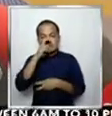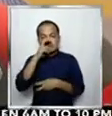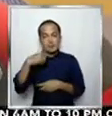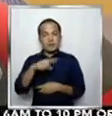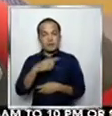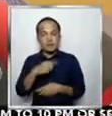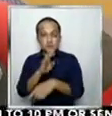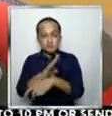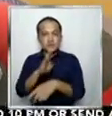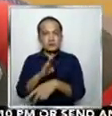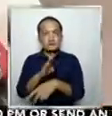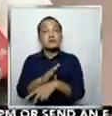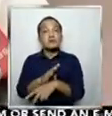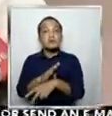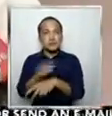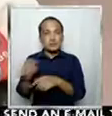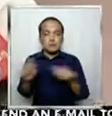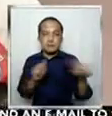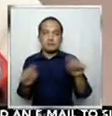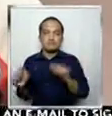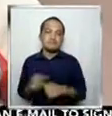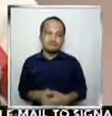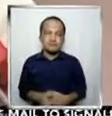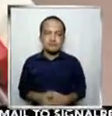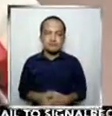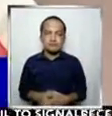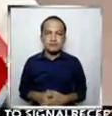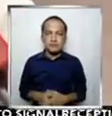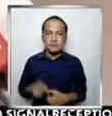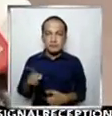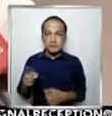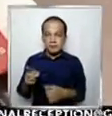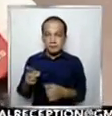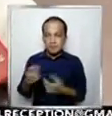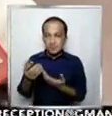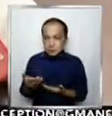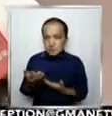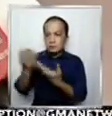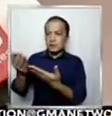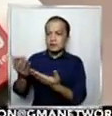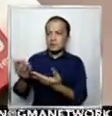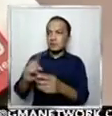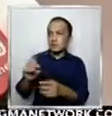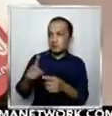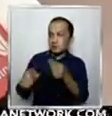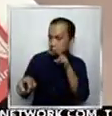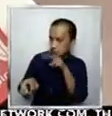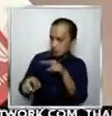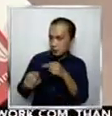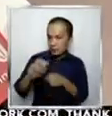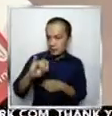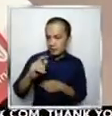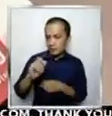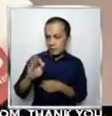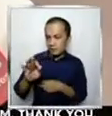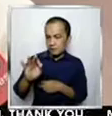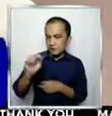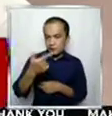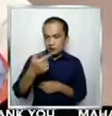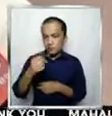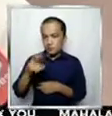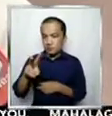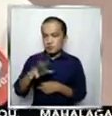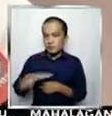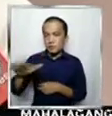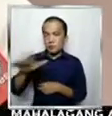business activities. We submit kung ano yung tingin ng IATF and ni Governor sa buong